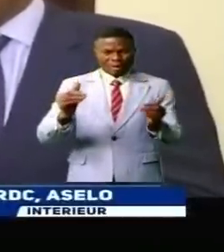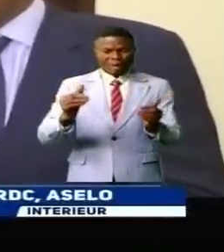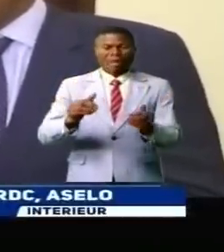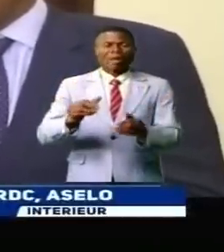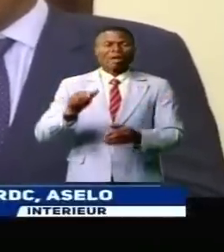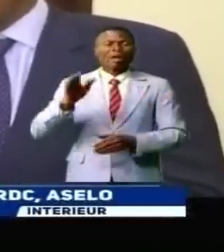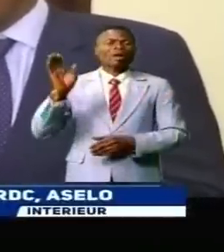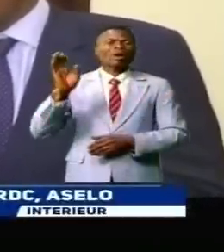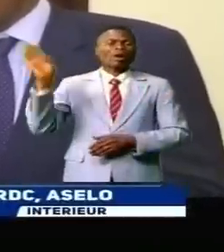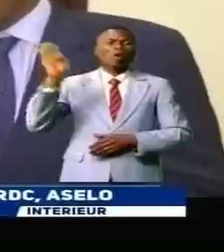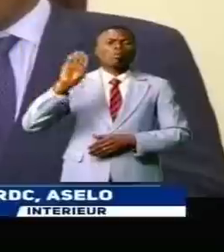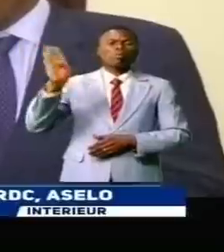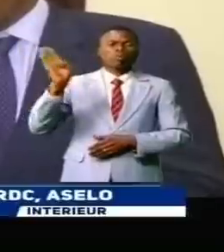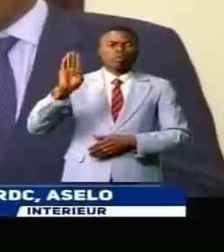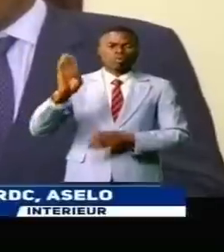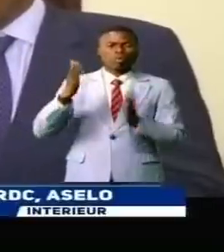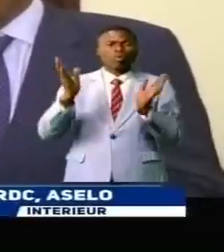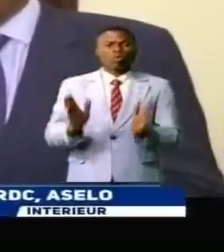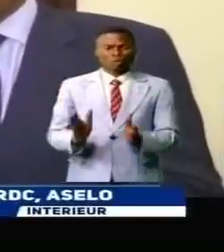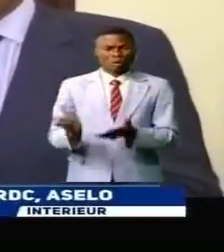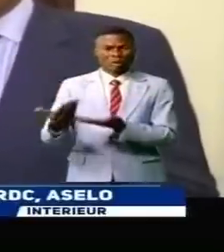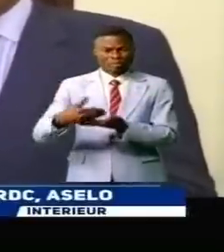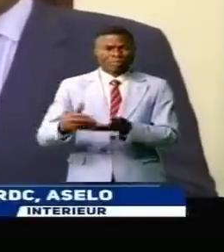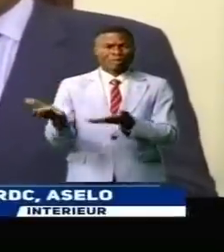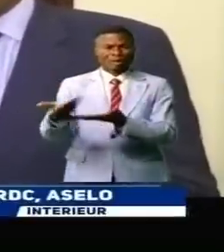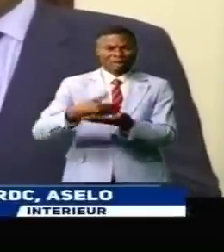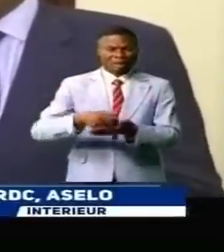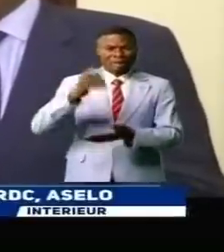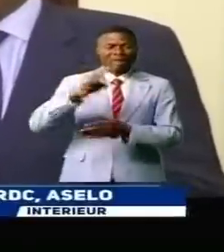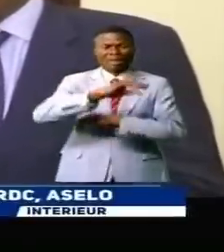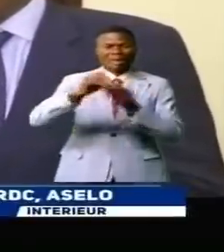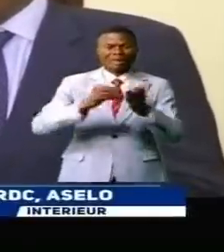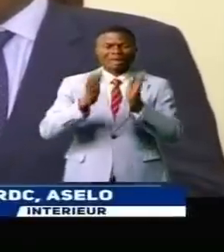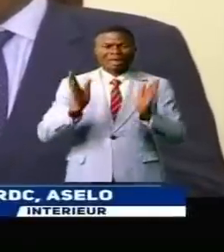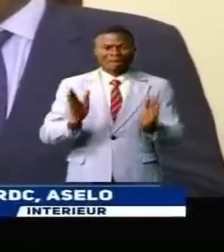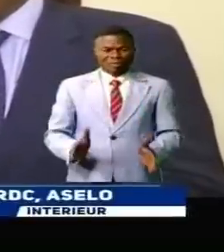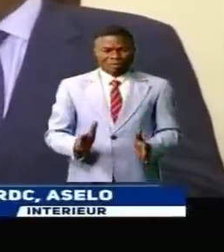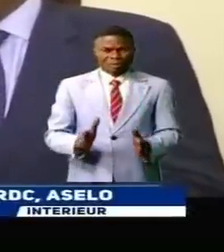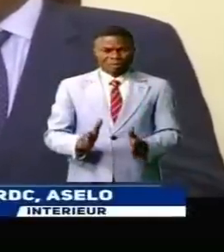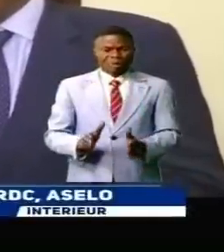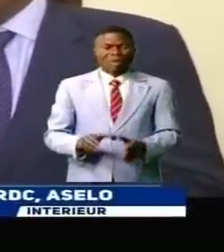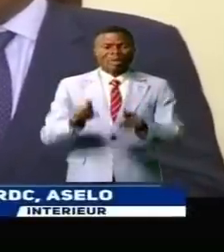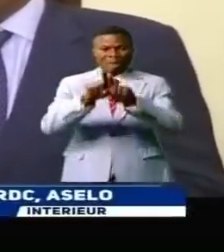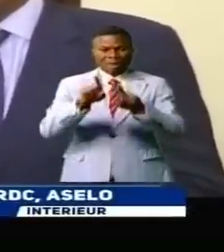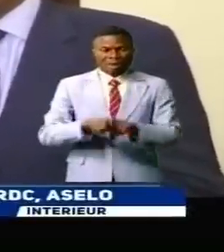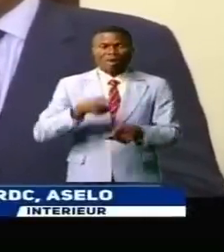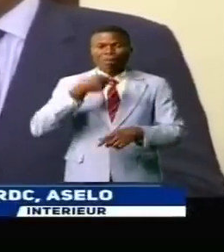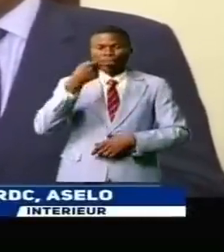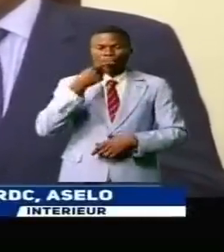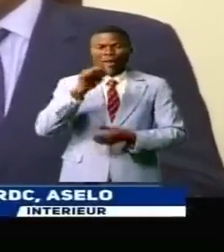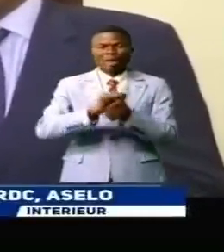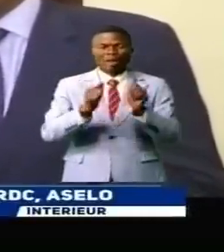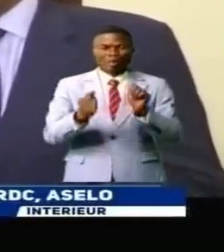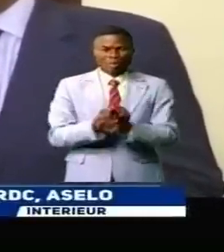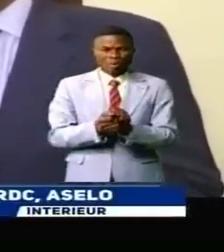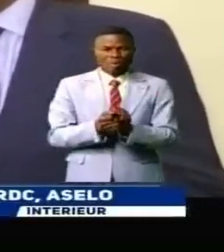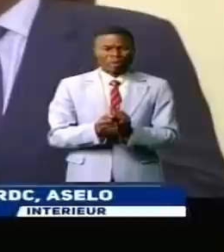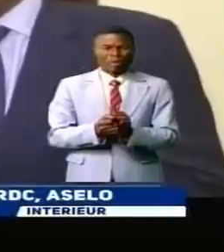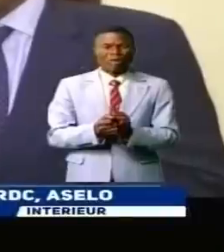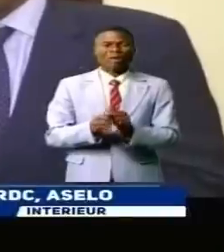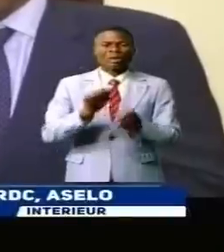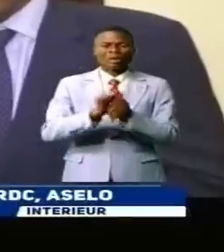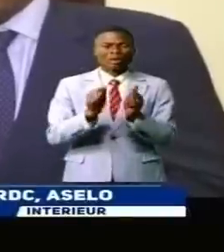Burundais qui se déroule. Nous avons parlé du retour des Centrafricains qui se déroule. Nous avons aussi parlé de la question